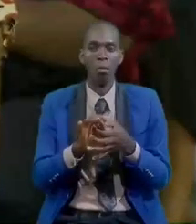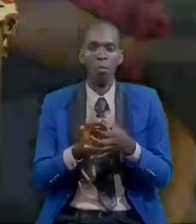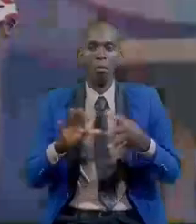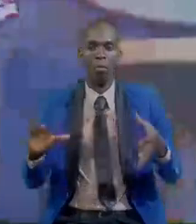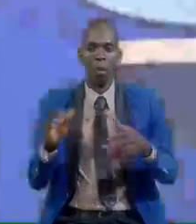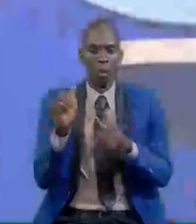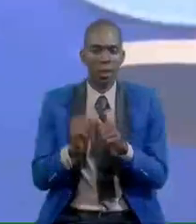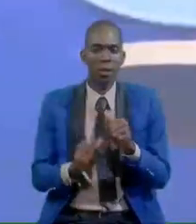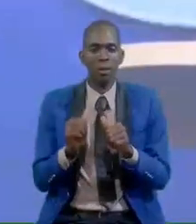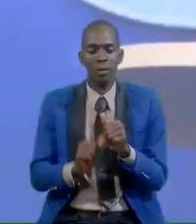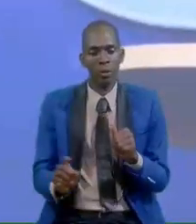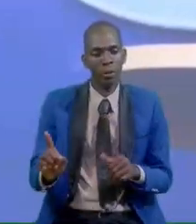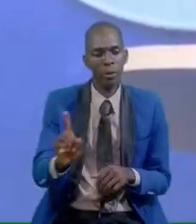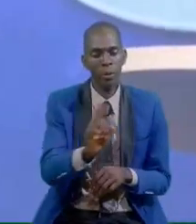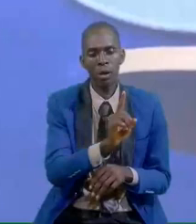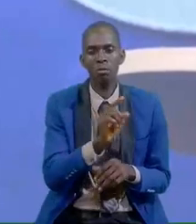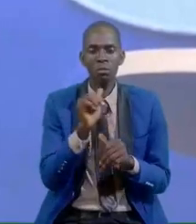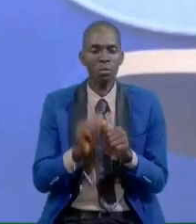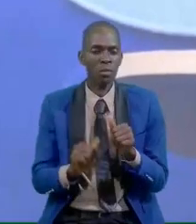les liens de tous.